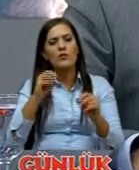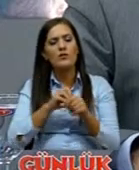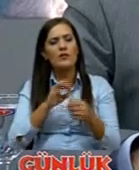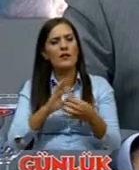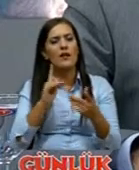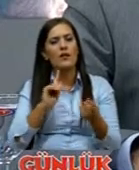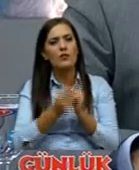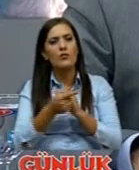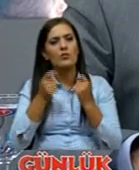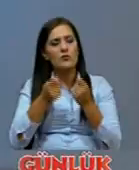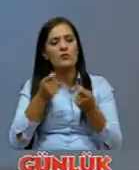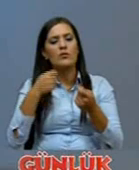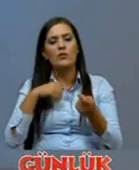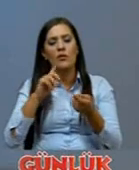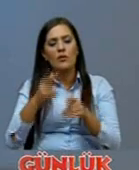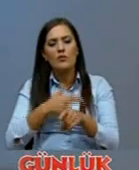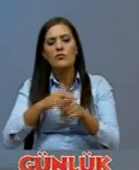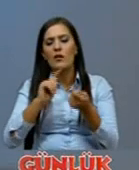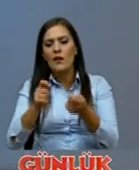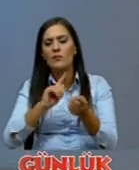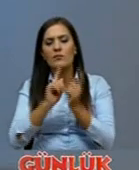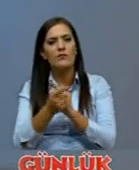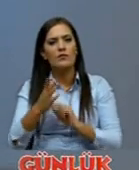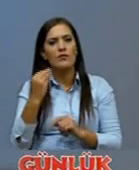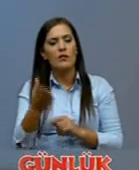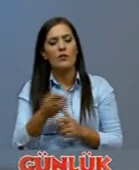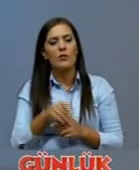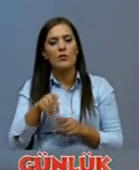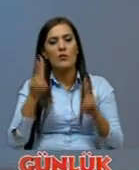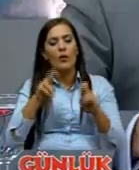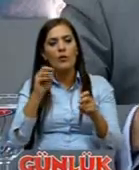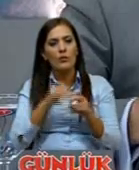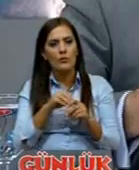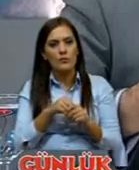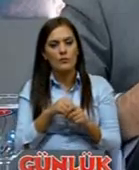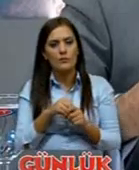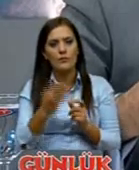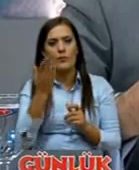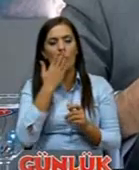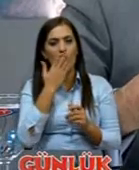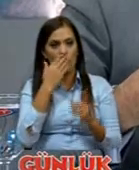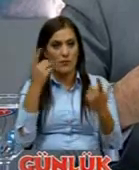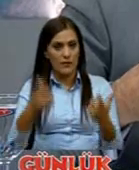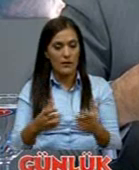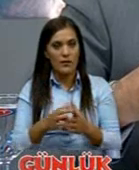tür kurslar, eğitimler veriliyor? Şimdi bu konuda